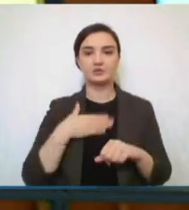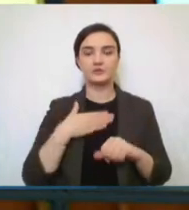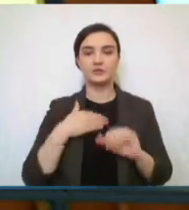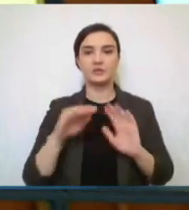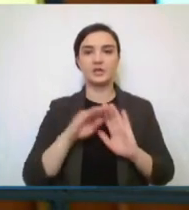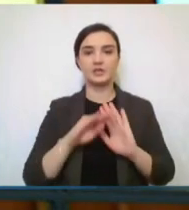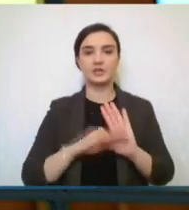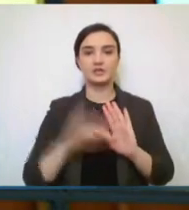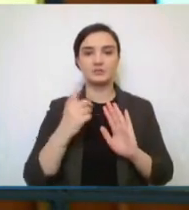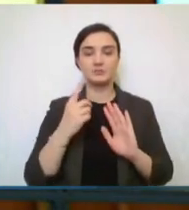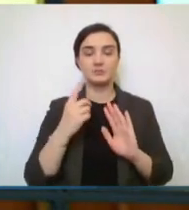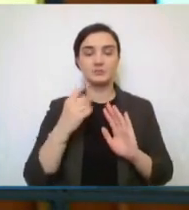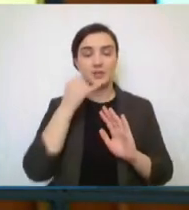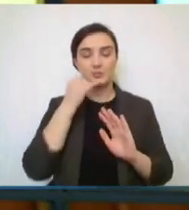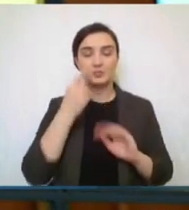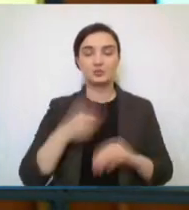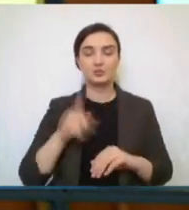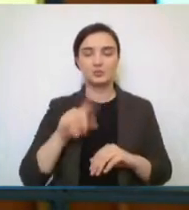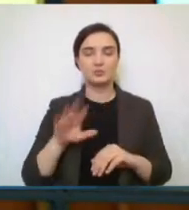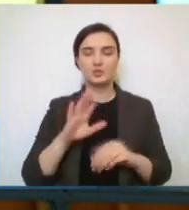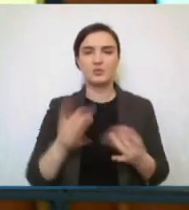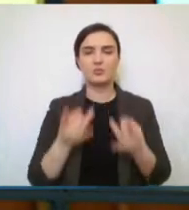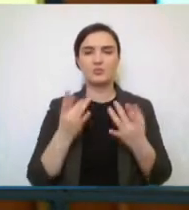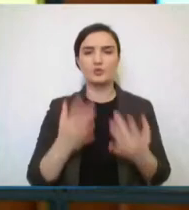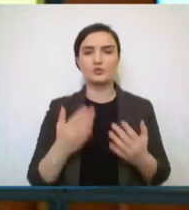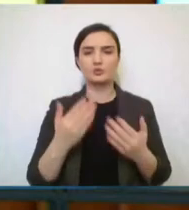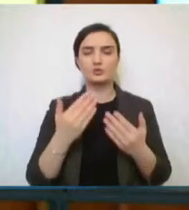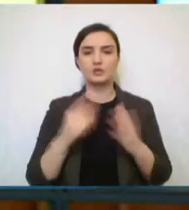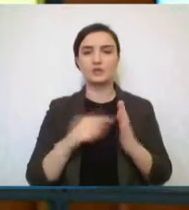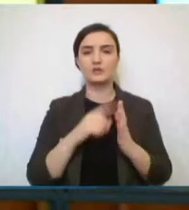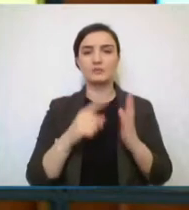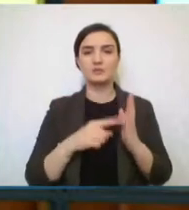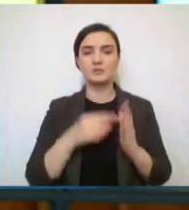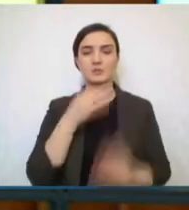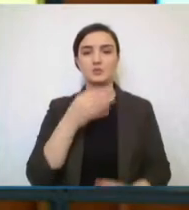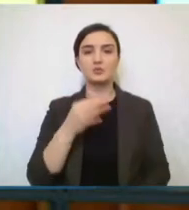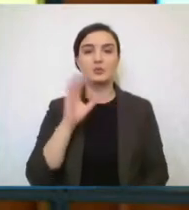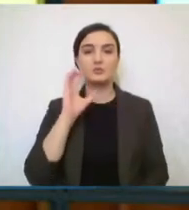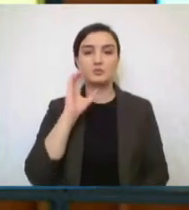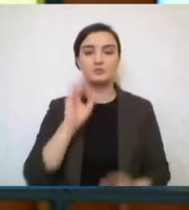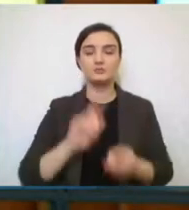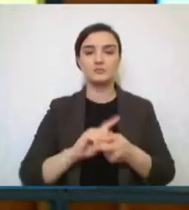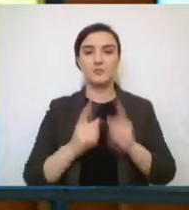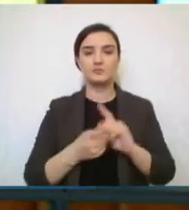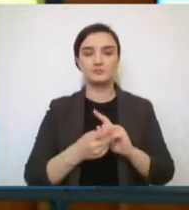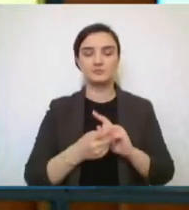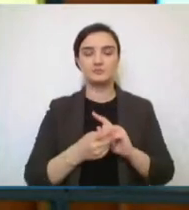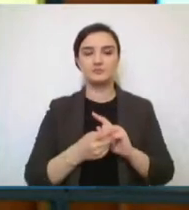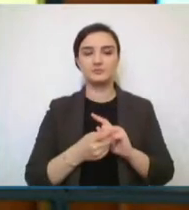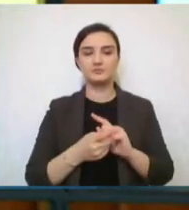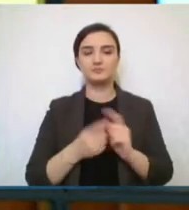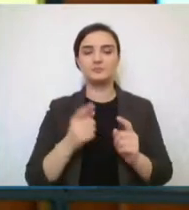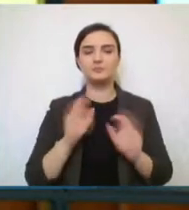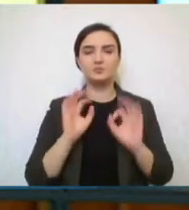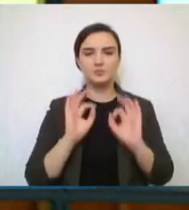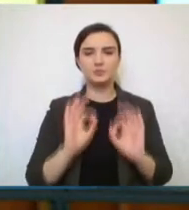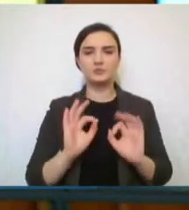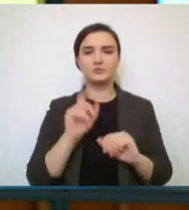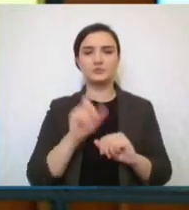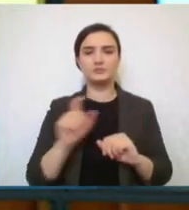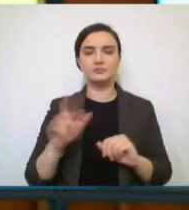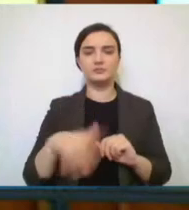ცხელხაზზე და არა უბრალოდ კითხვებზე პასუხი მოისმინოთ, არამედ გულისხმიერი, კეთილგანწყობილი ადამიანების